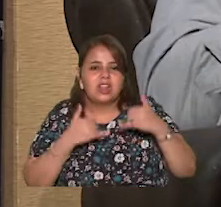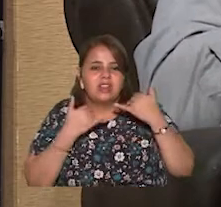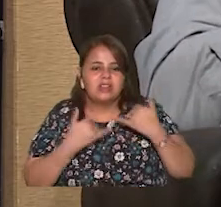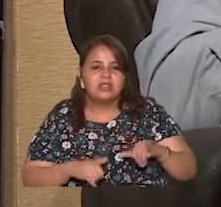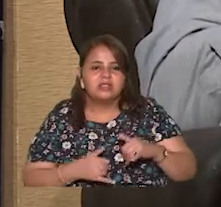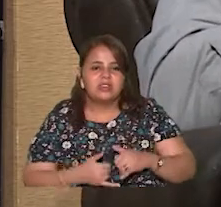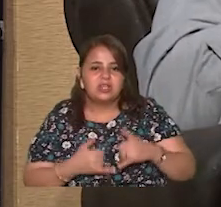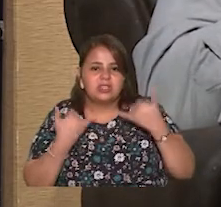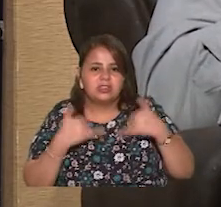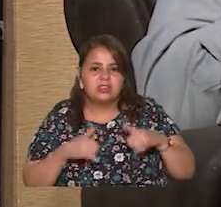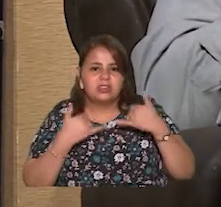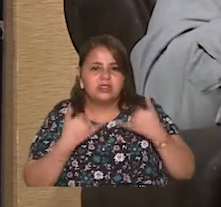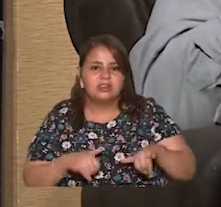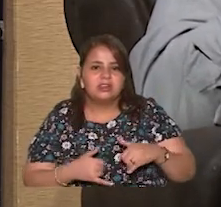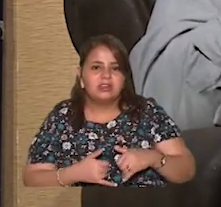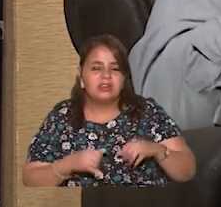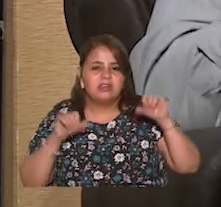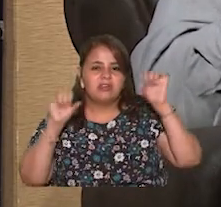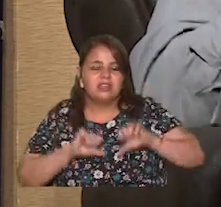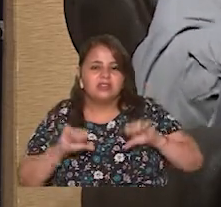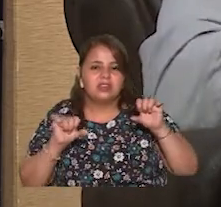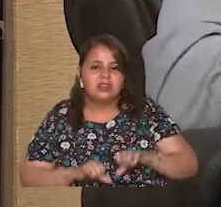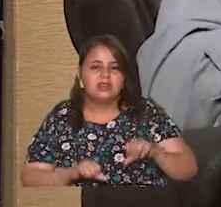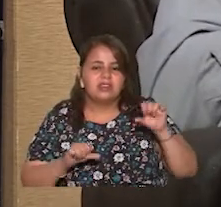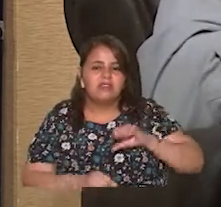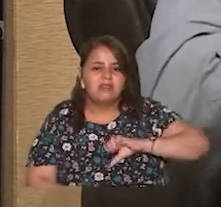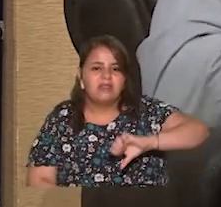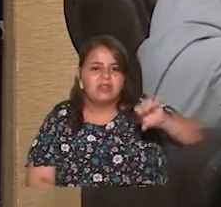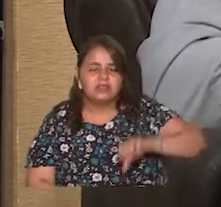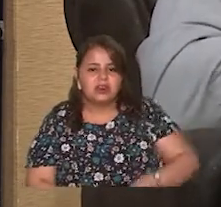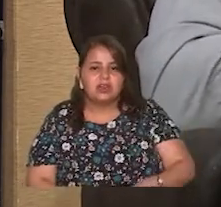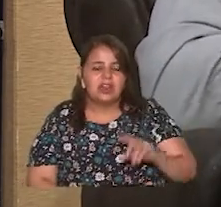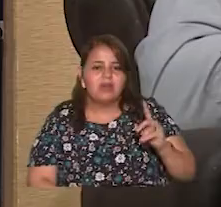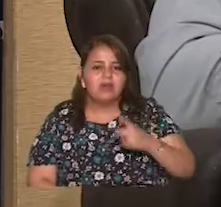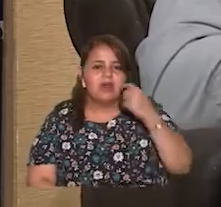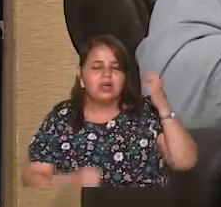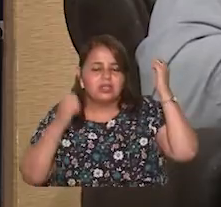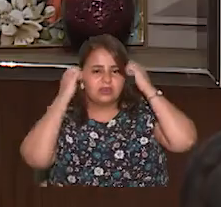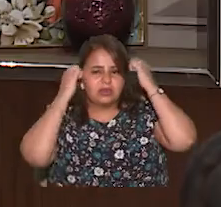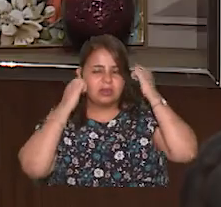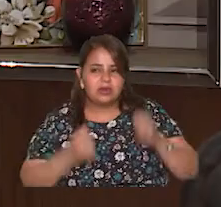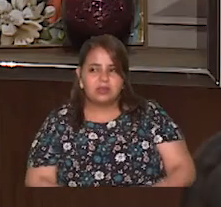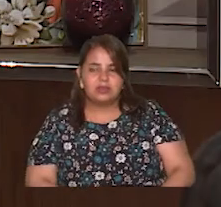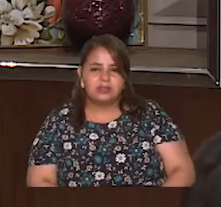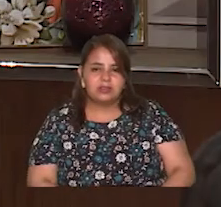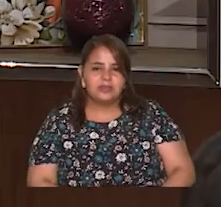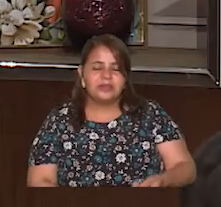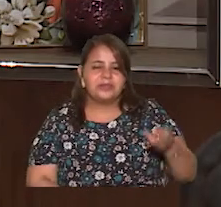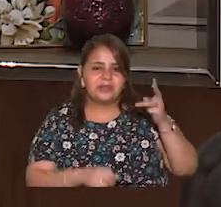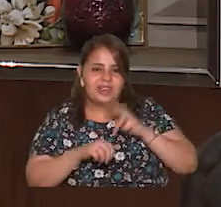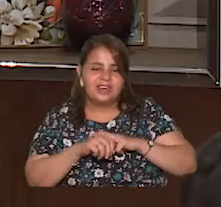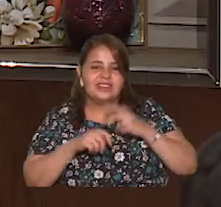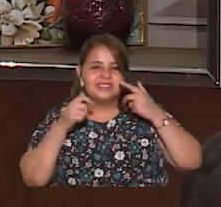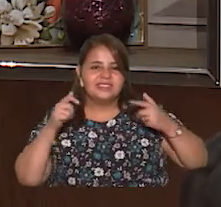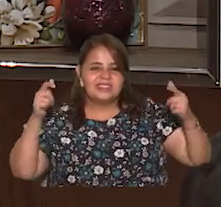النفس ذريع. وده اعتقد ان احنا محتاجين كلنا ننجح فيه، واول خطوه هي التوبه. تمام. احنا رجع لنا سيدنا